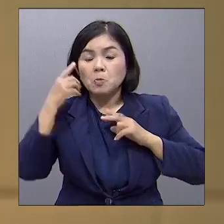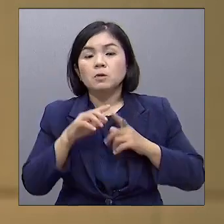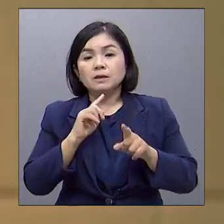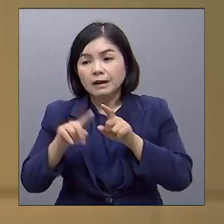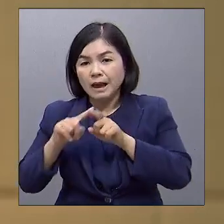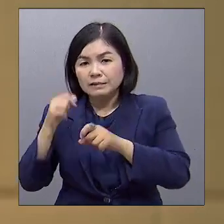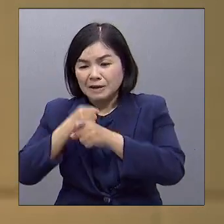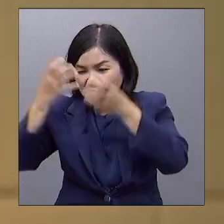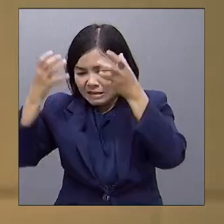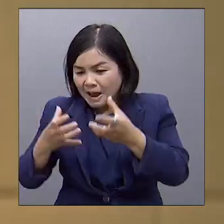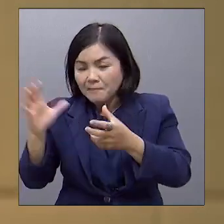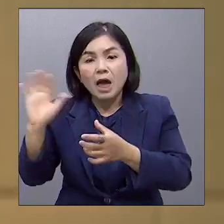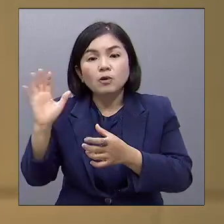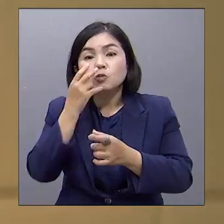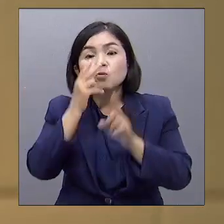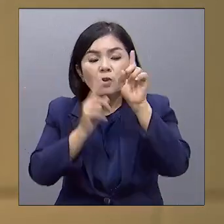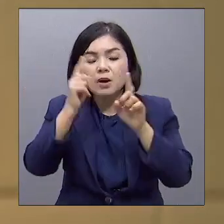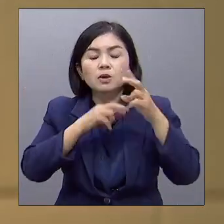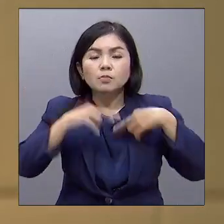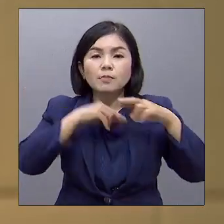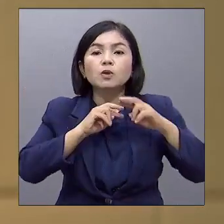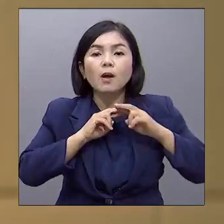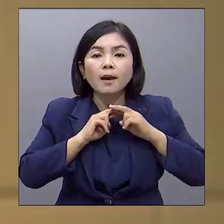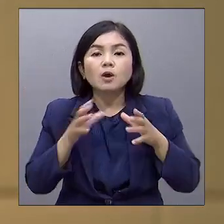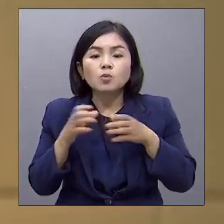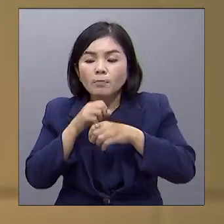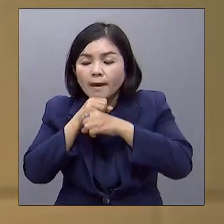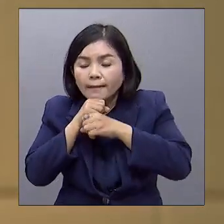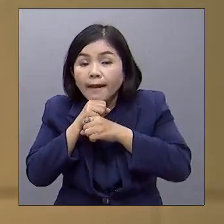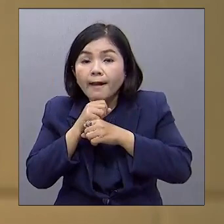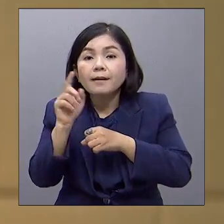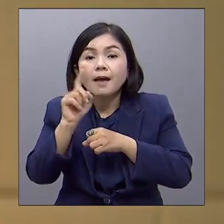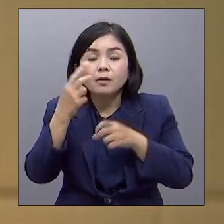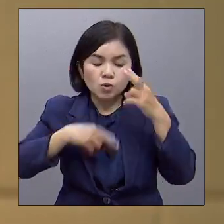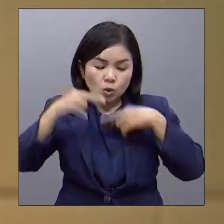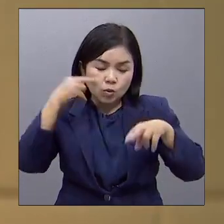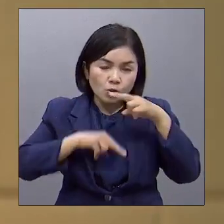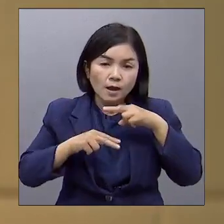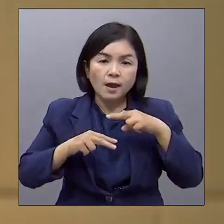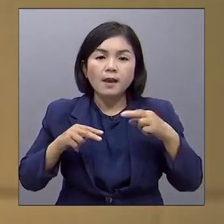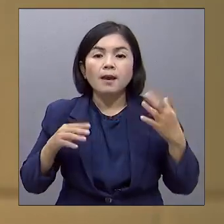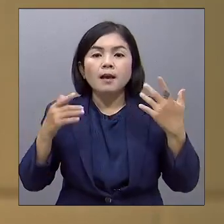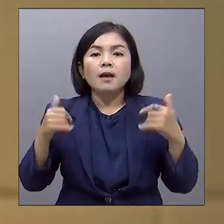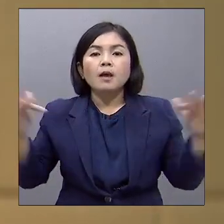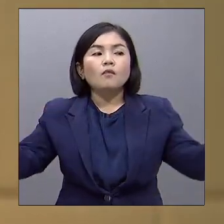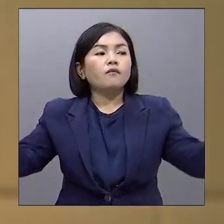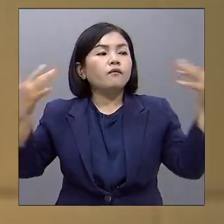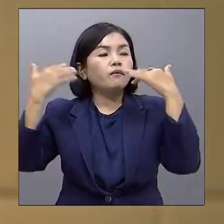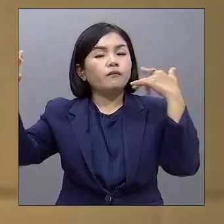ปนะครับส่วนในเรื่องของคนแก่ก็อย่างที่บอกว่าก็ดูแลในเรื่องของการถ่ายเทอากาศถ่ายเทในบ้านแล้วก็อุณห